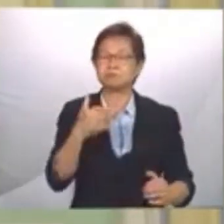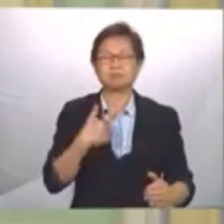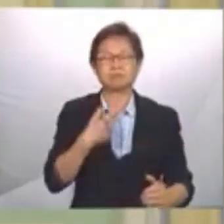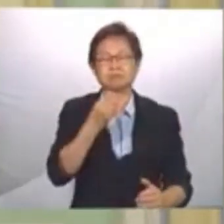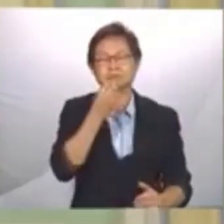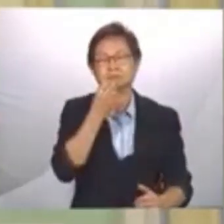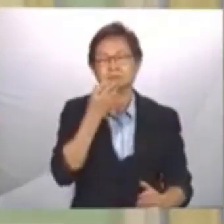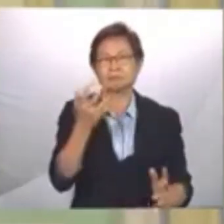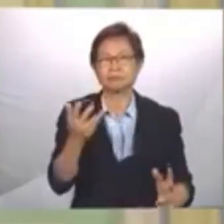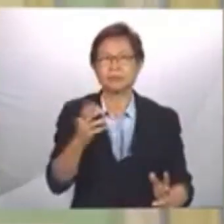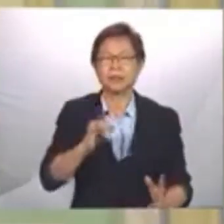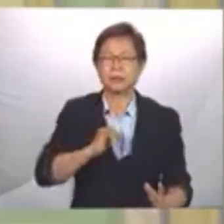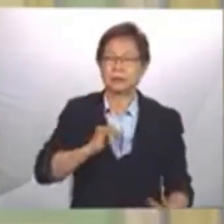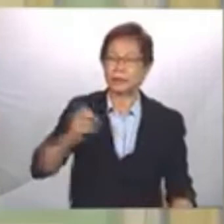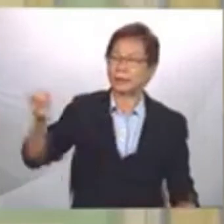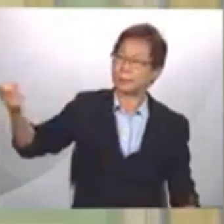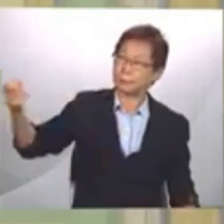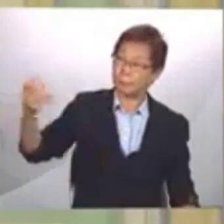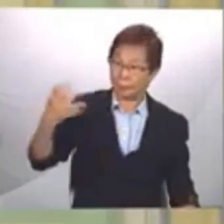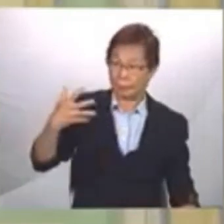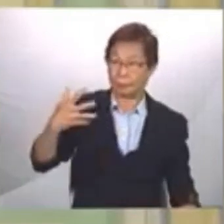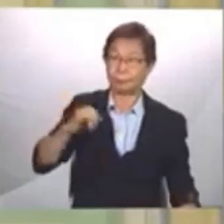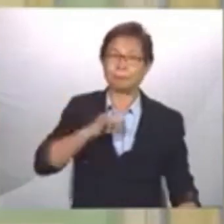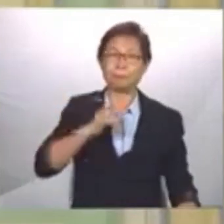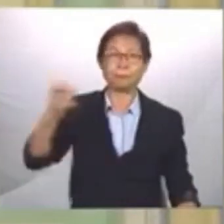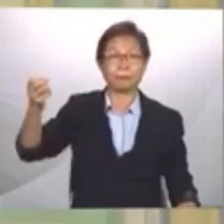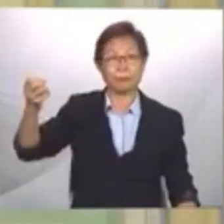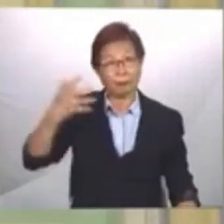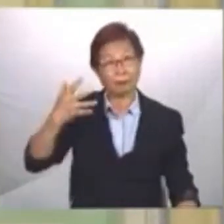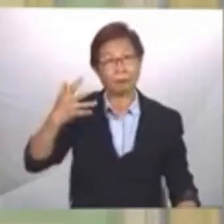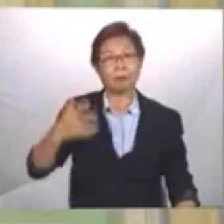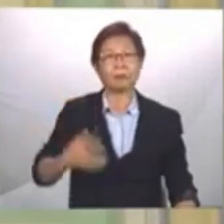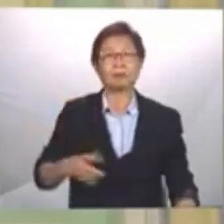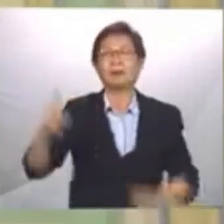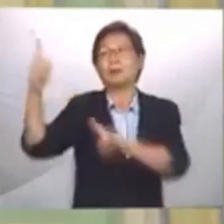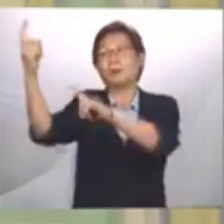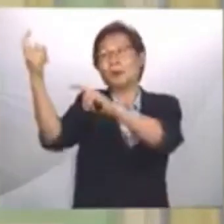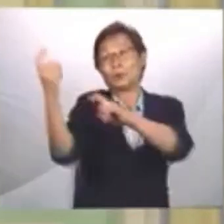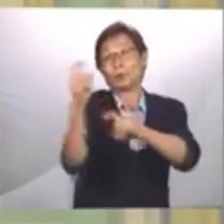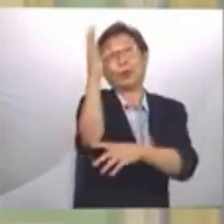Saya dimaklumkan bahawa walaupun penoreh getah